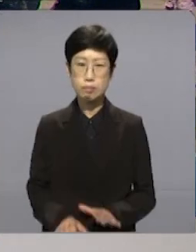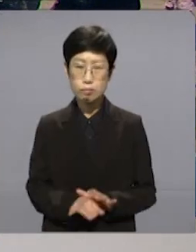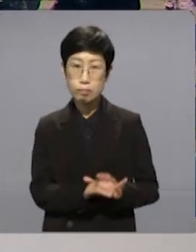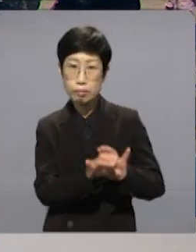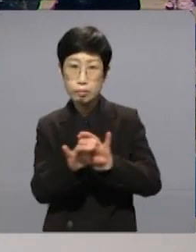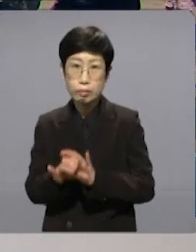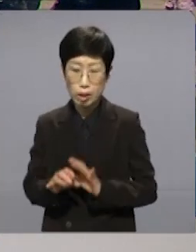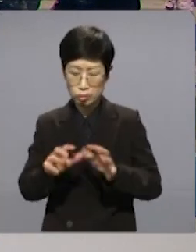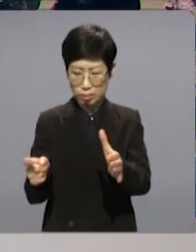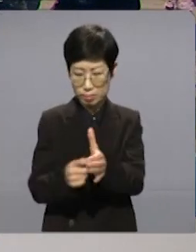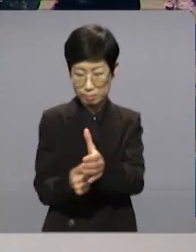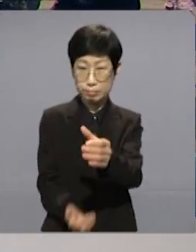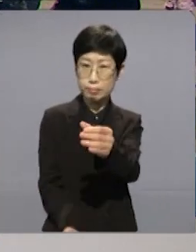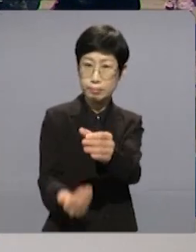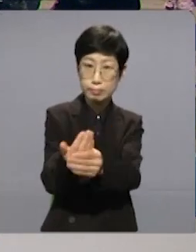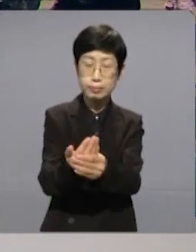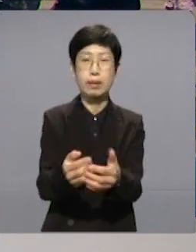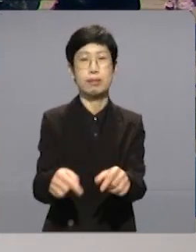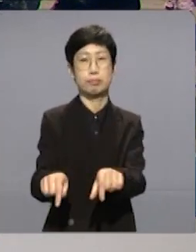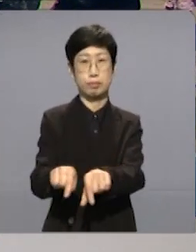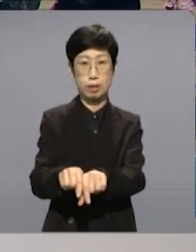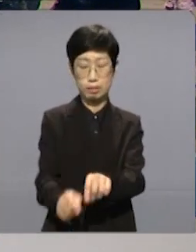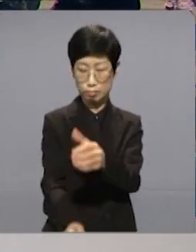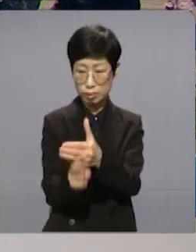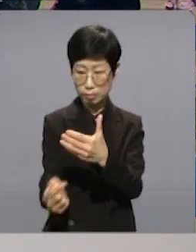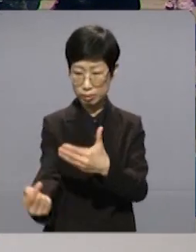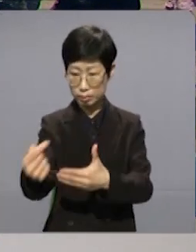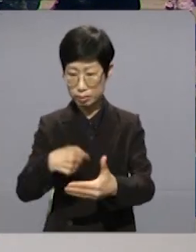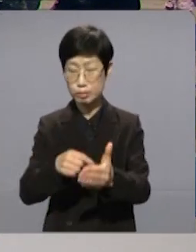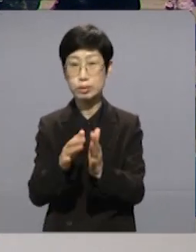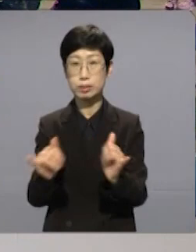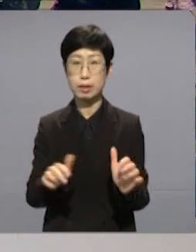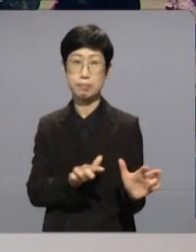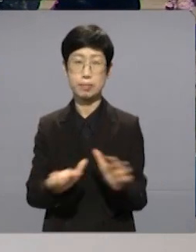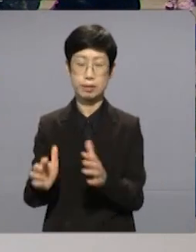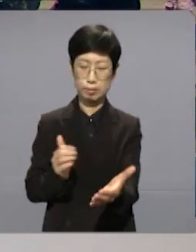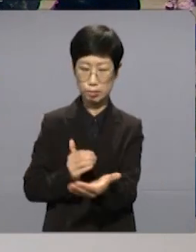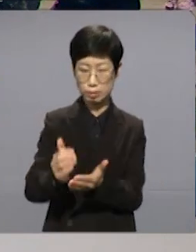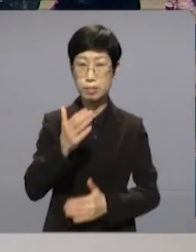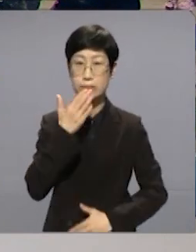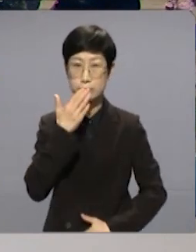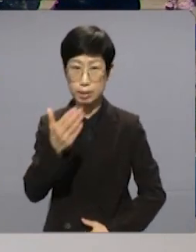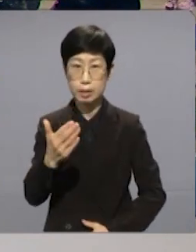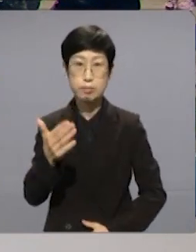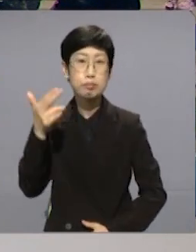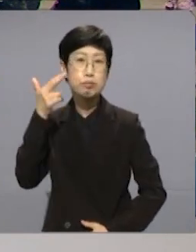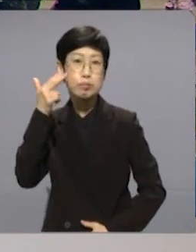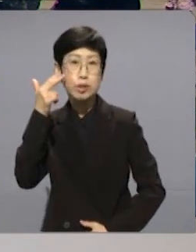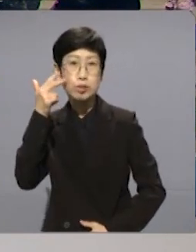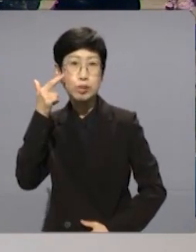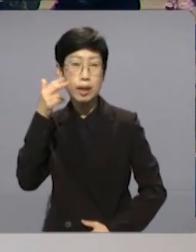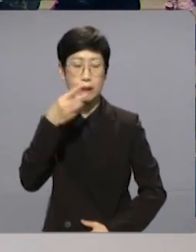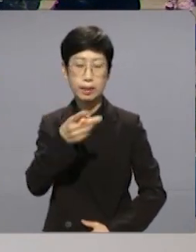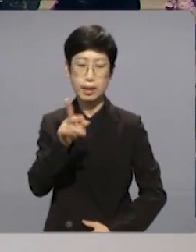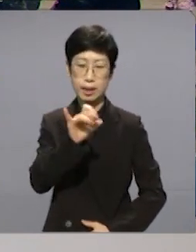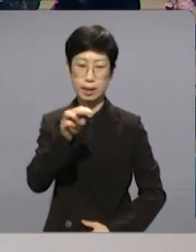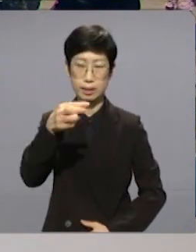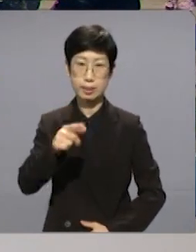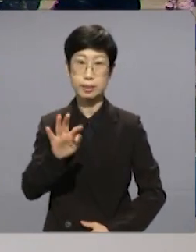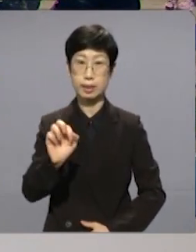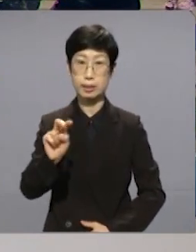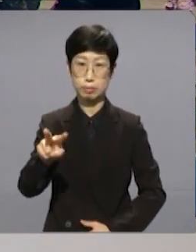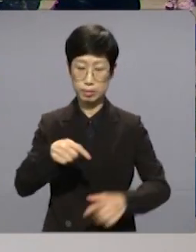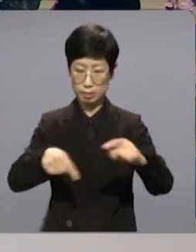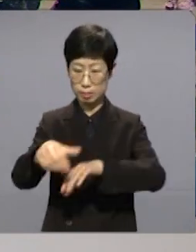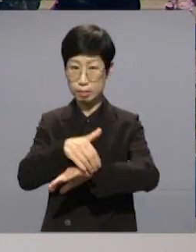코로나19 국가 비상사태와 함께 불법 입국자들을 즉각 추방할 수 있었던 미국의 이른바 타이틀 42가